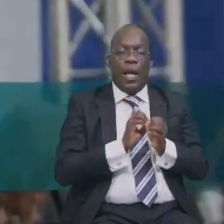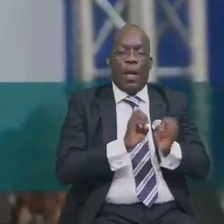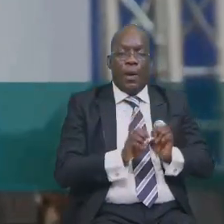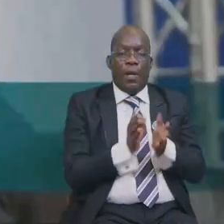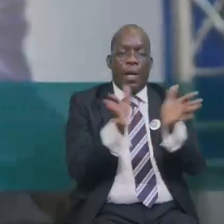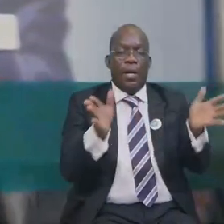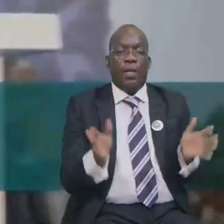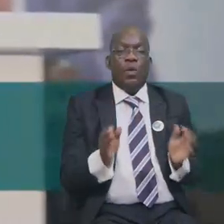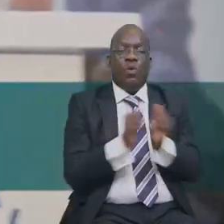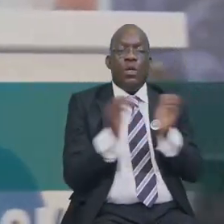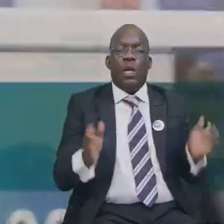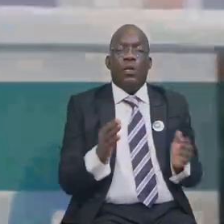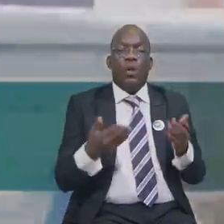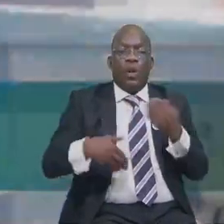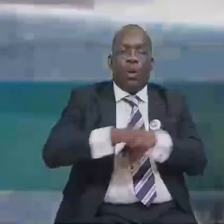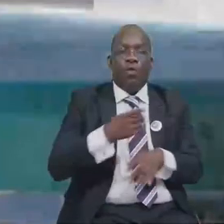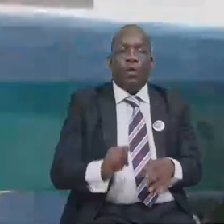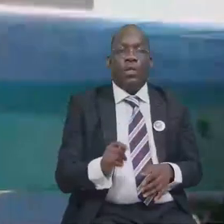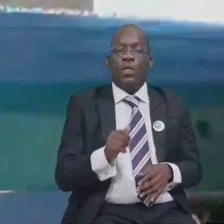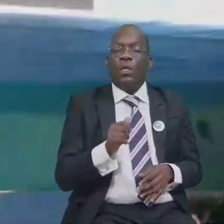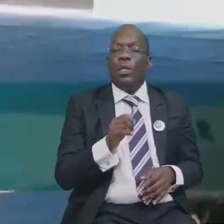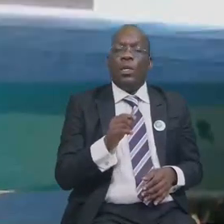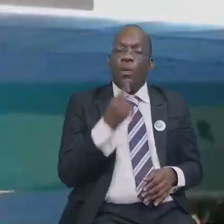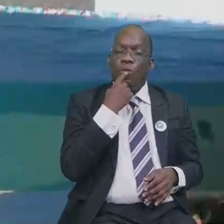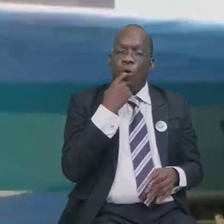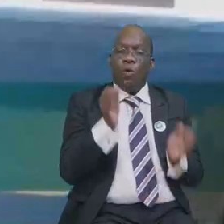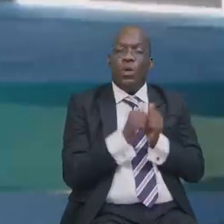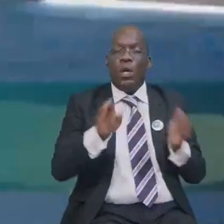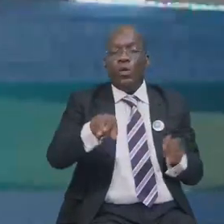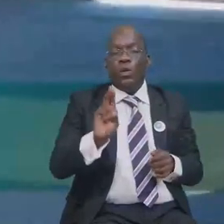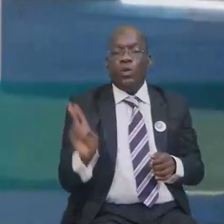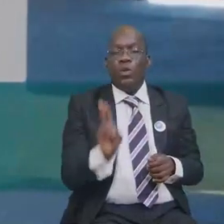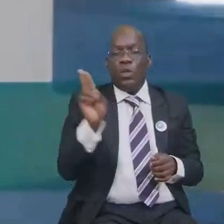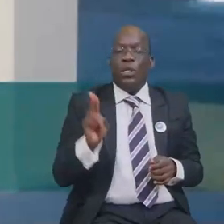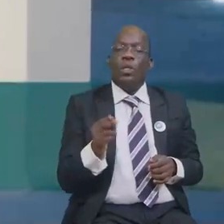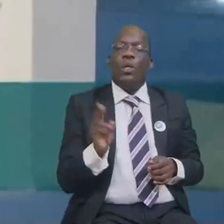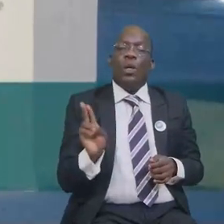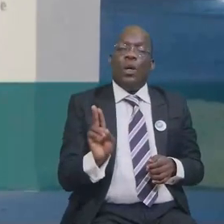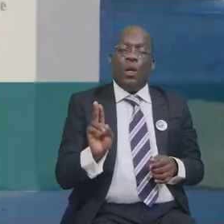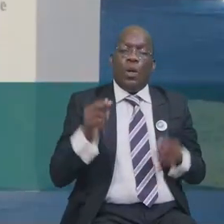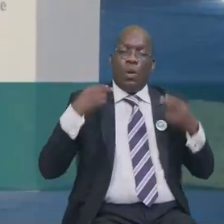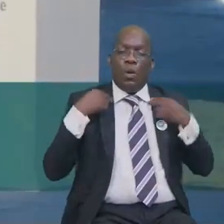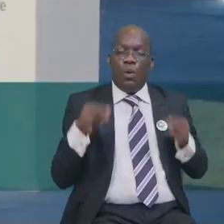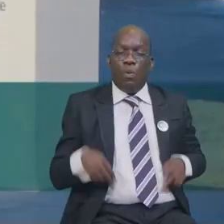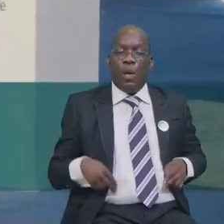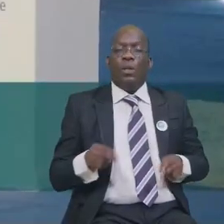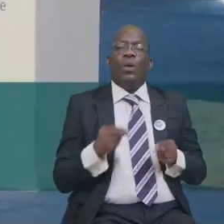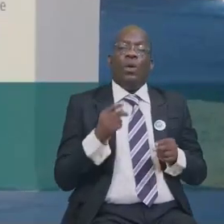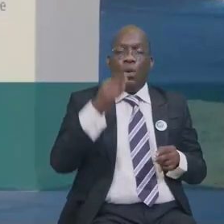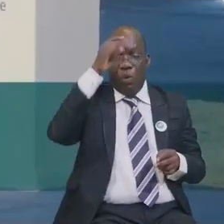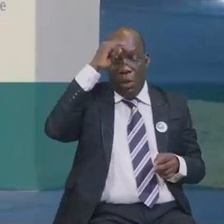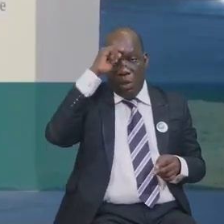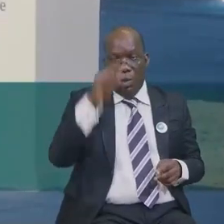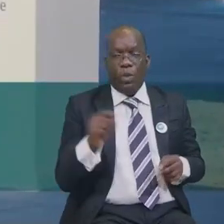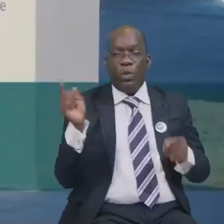couvrir la bouche en parlant, sans utiliser la sagesse humaine, la sagesse de la fin des temps, pour